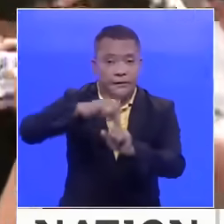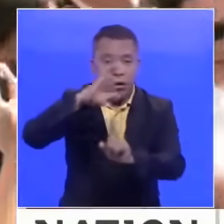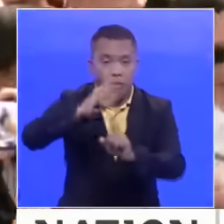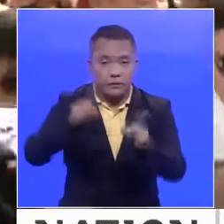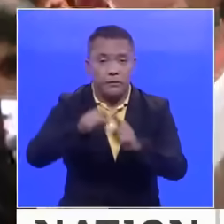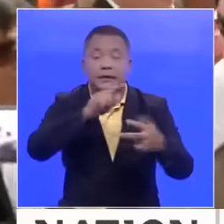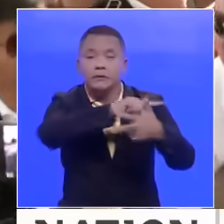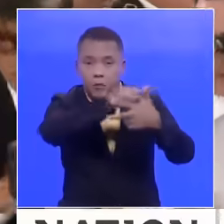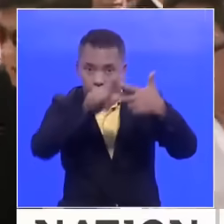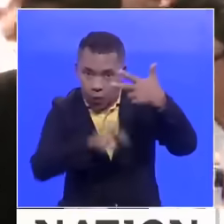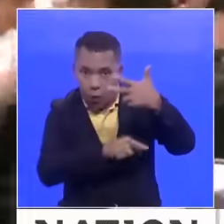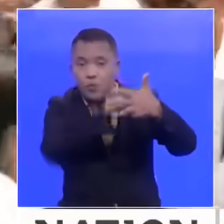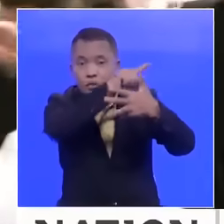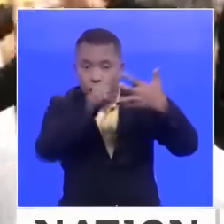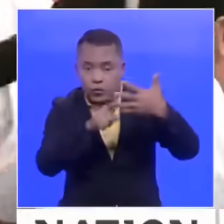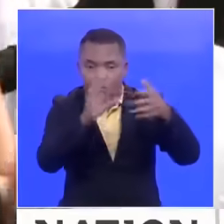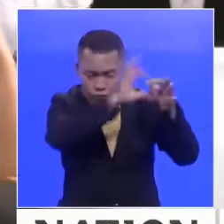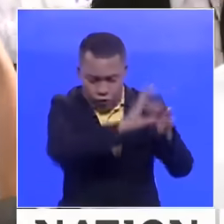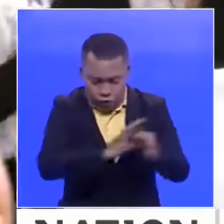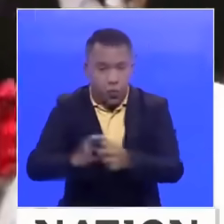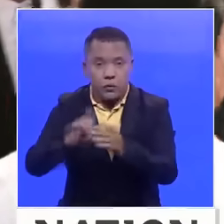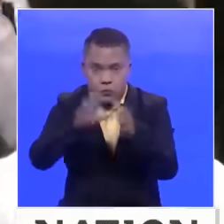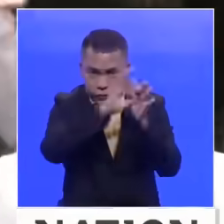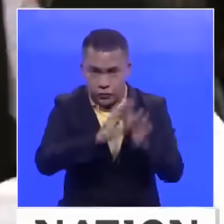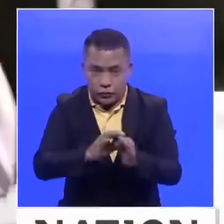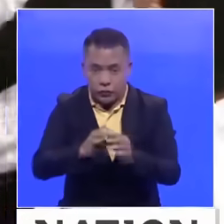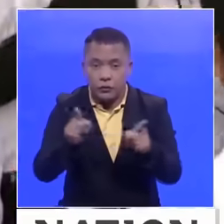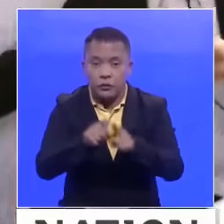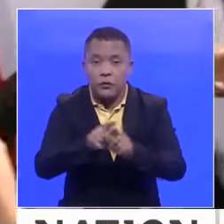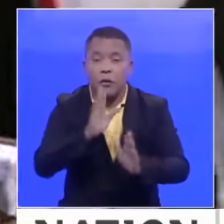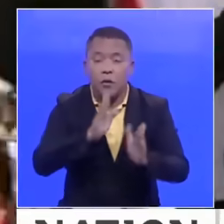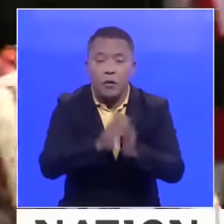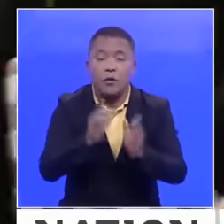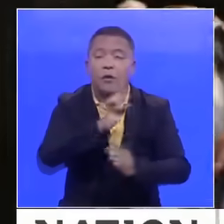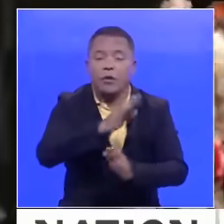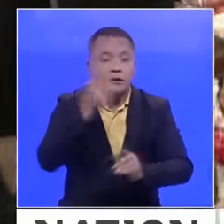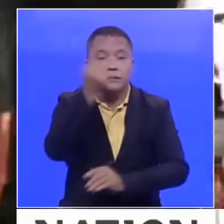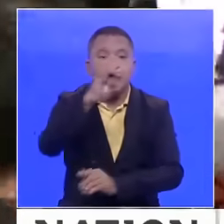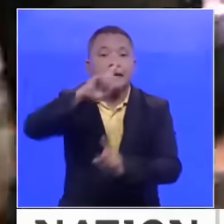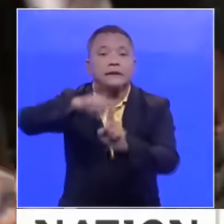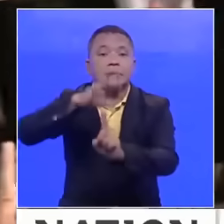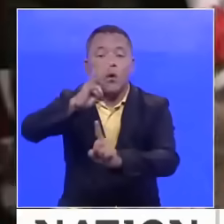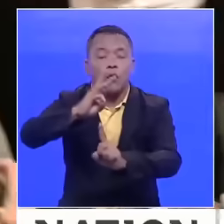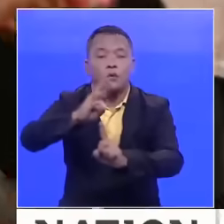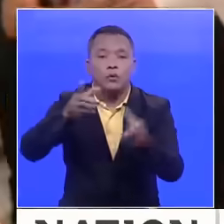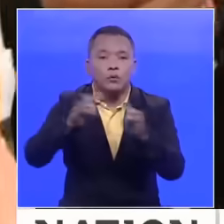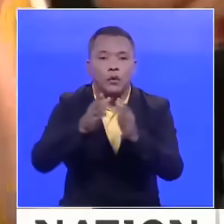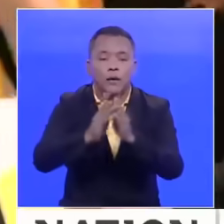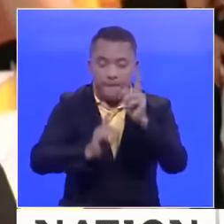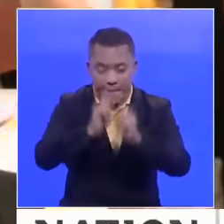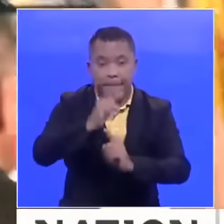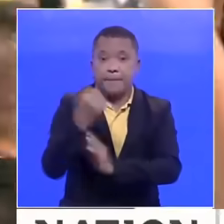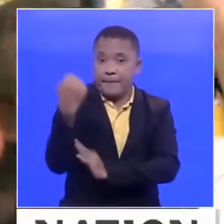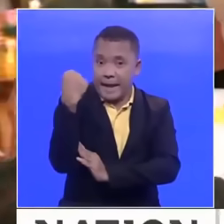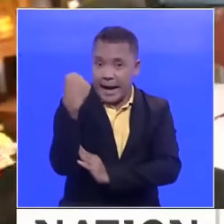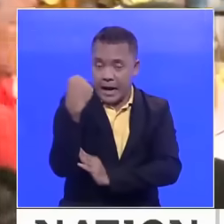3-4เรื่องที่คล้องจองกันมาตลอดเนี่ยนะครับในมุมของเค้าเประเมินว่า 18เนี้ยจะเป็นดัชนีวัดพลังกันเลย